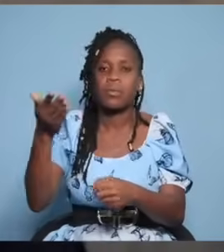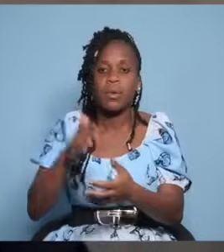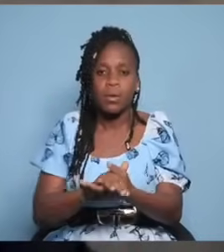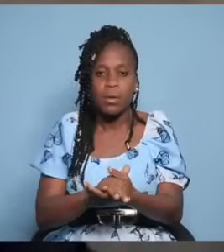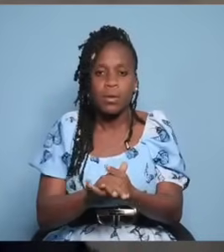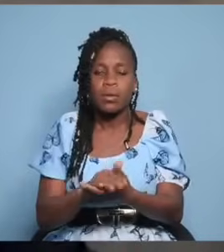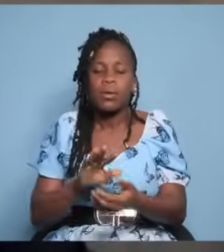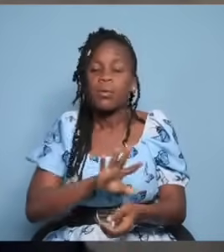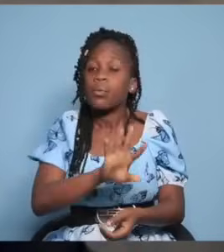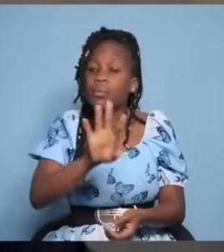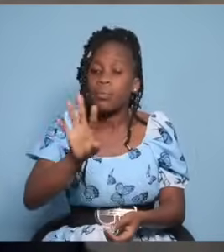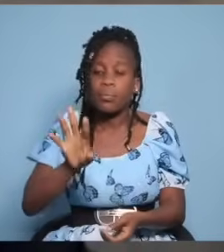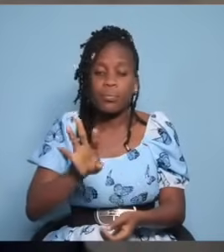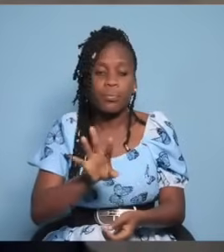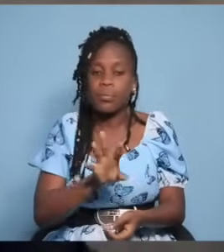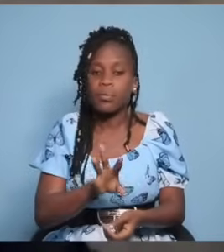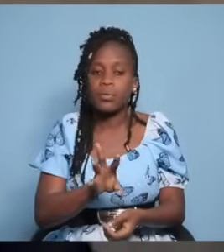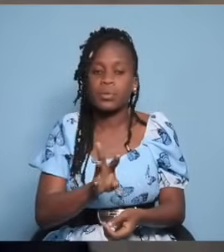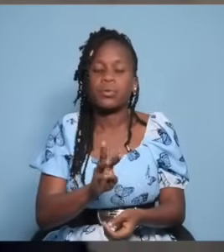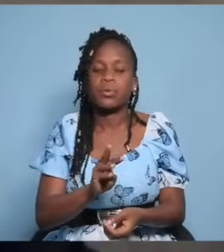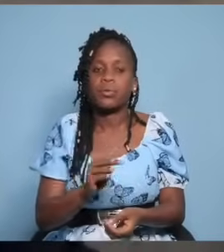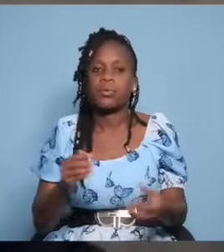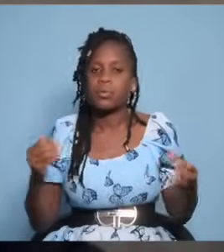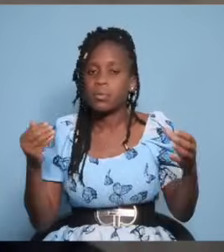jumla ndege ilikuwa